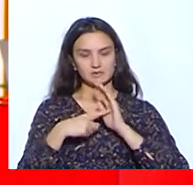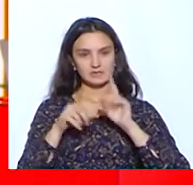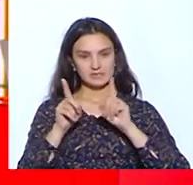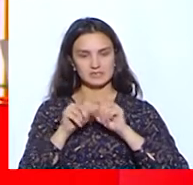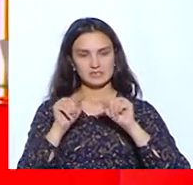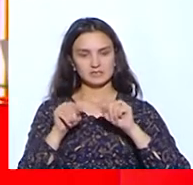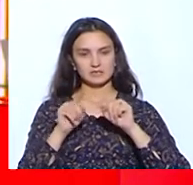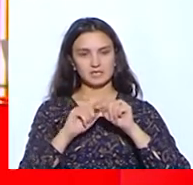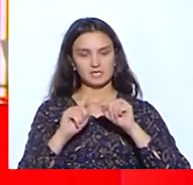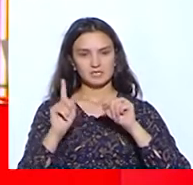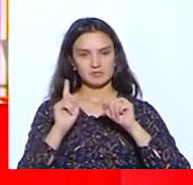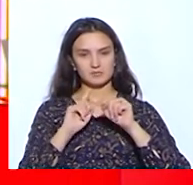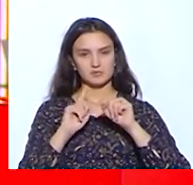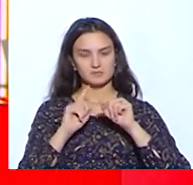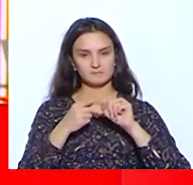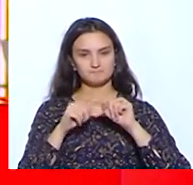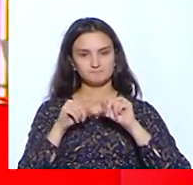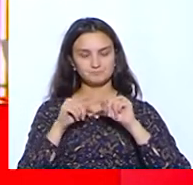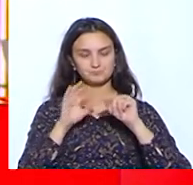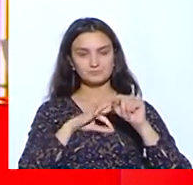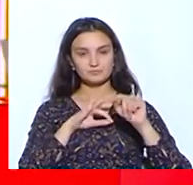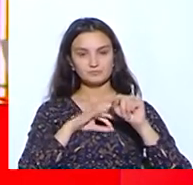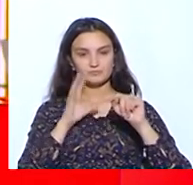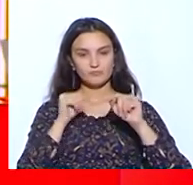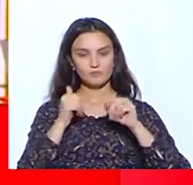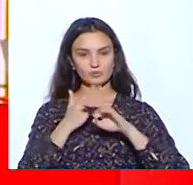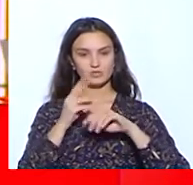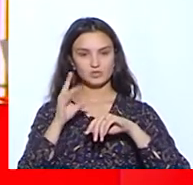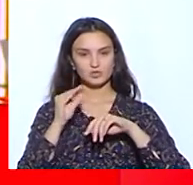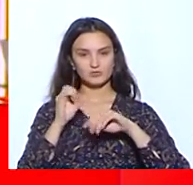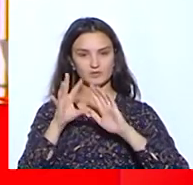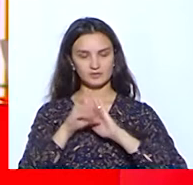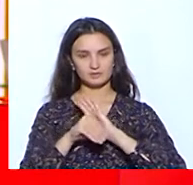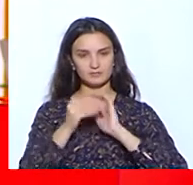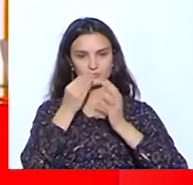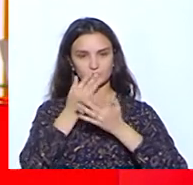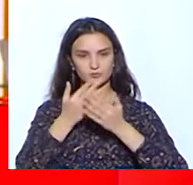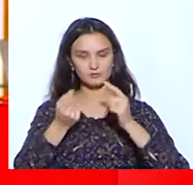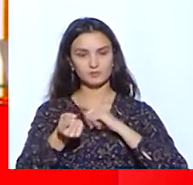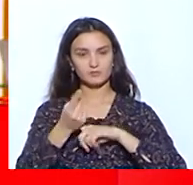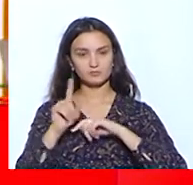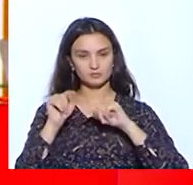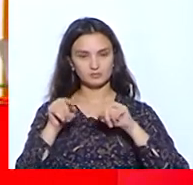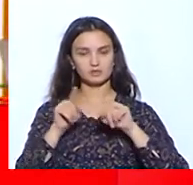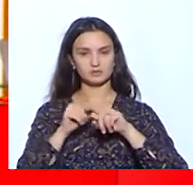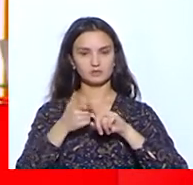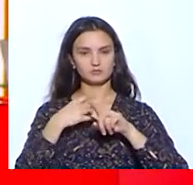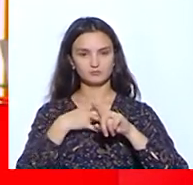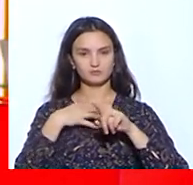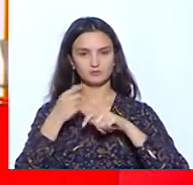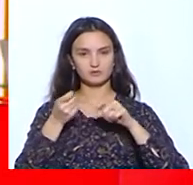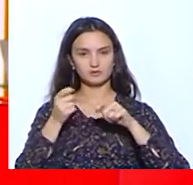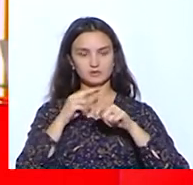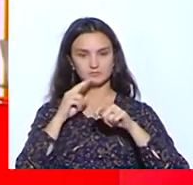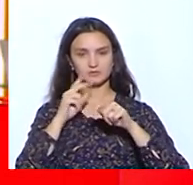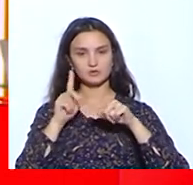ისეთი სტიმულების უკონტროლო გამოყენება, როგორც არის კოფეინშემცველი პროდუქტები. აღმოჩნდა, რომ აქა ძალიან მნიშვნელოვანია სიფრთხილის